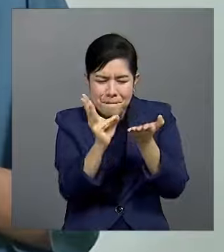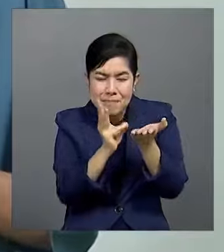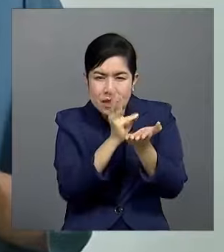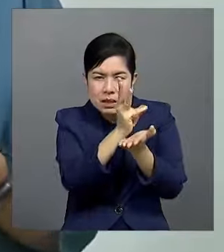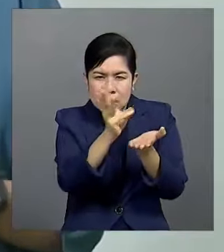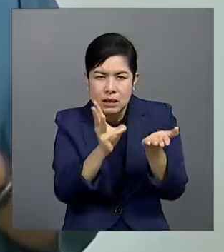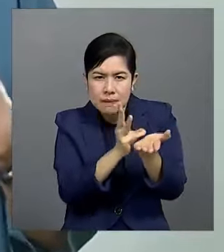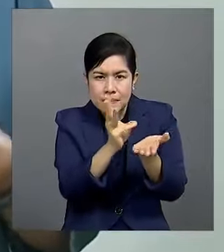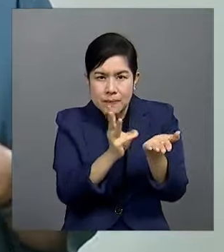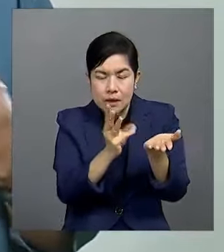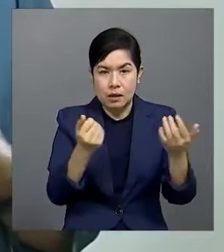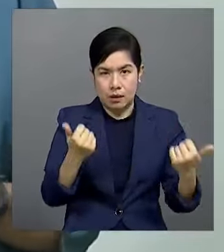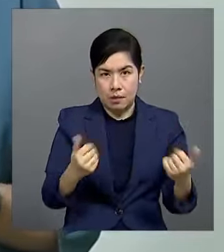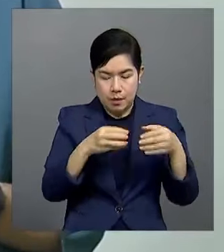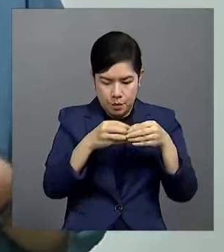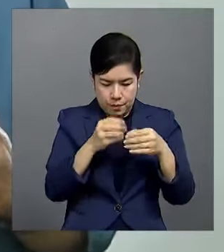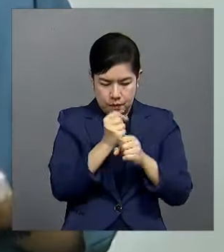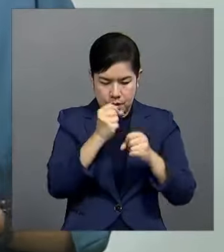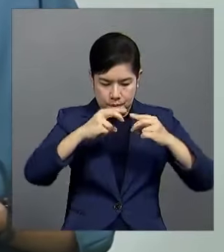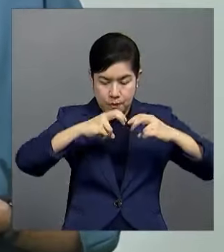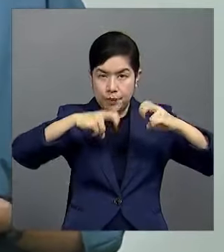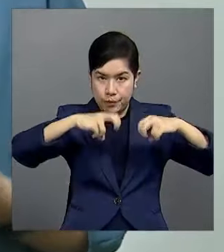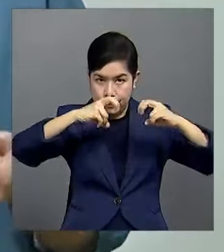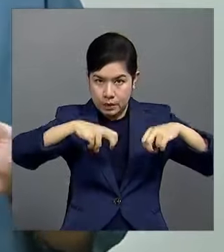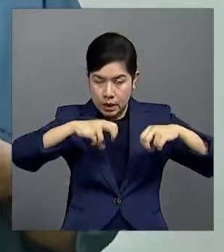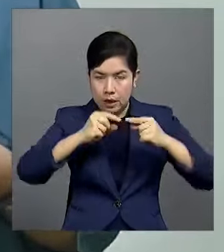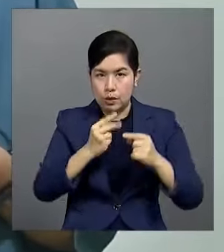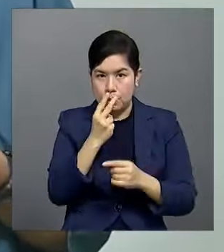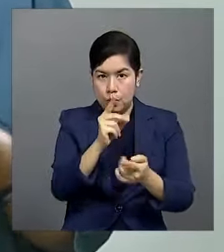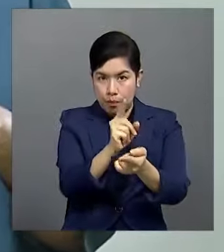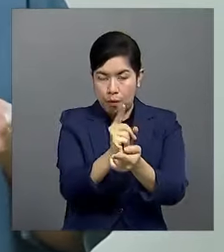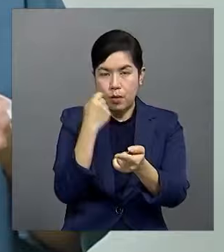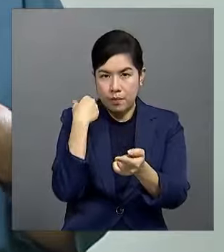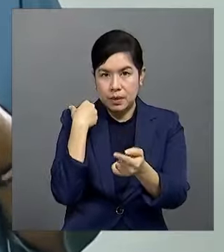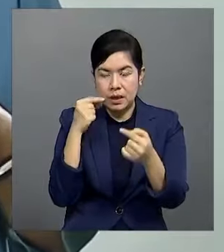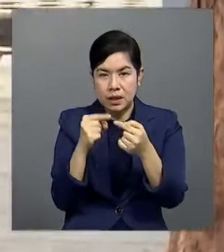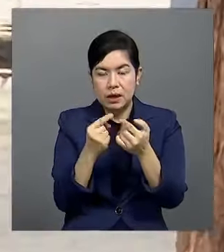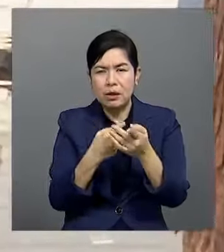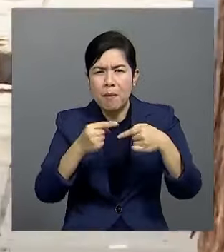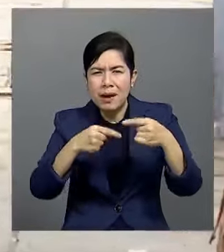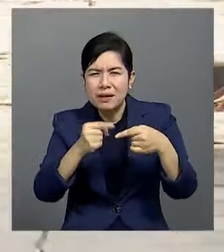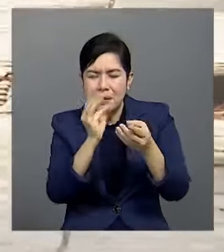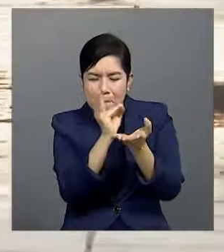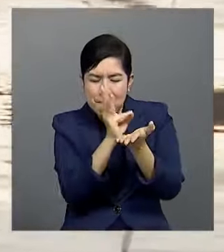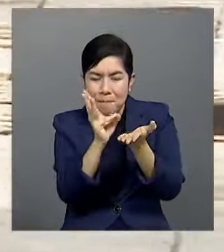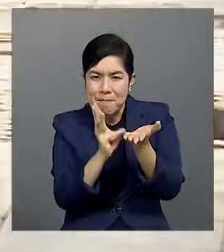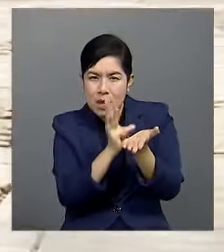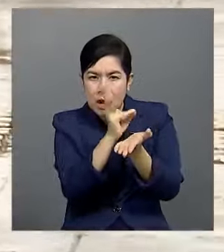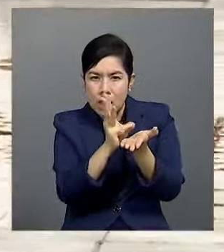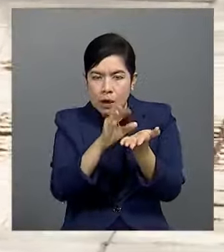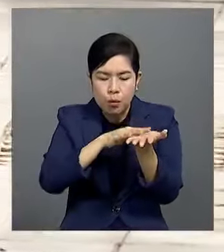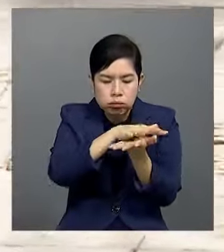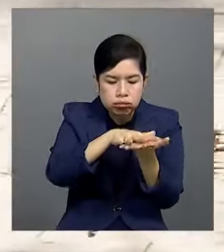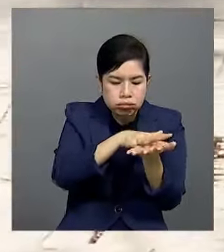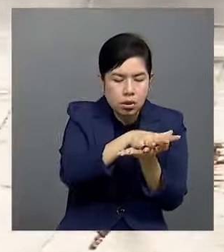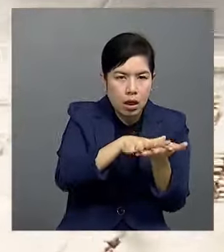จัยก็พบว่ามีการปนเปื้อนไมโครพลาสติกในแหล่งอาหารในน้ำดื่มนะคะตอนนี้ก็มาถึงผักผลไม้เรา